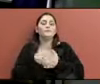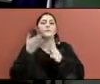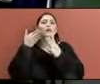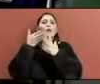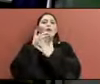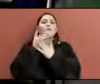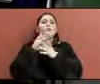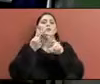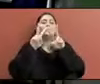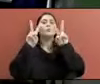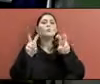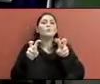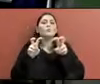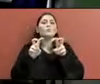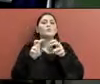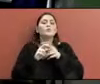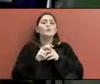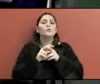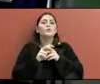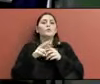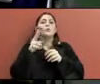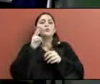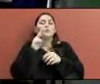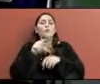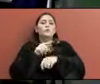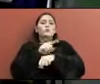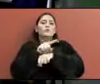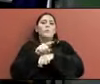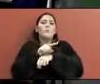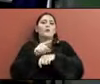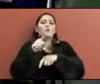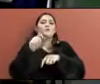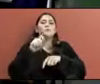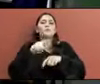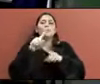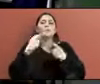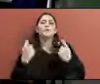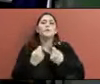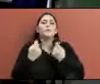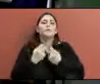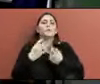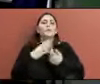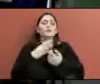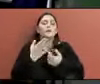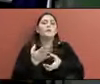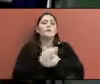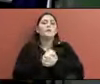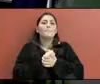erişebilirlik konusunda son zamanda yaptığınız bir çalışma var. Bunu da takdire şayan kılıyorum